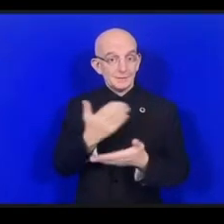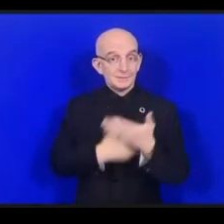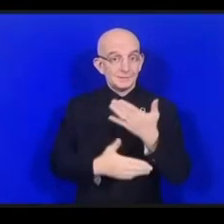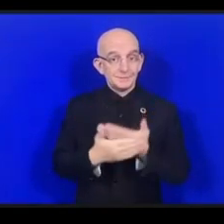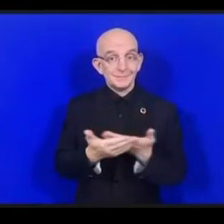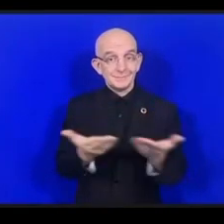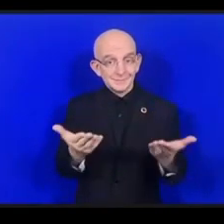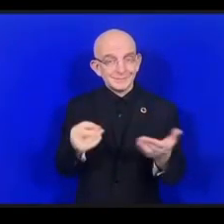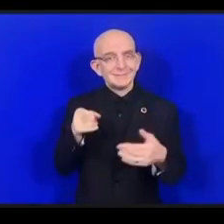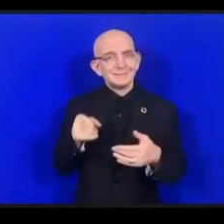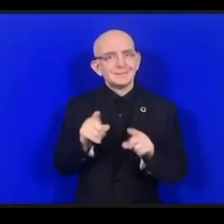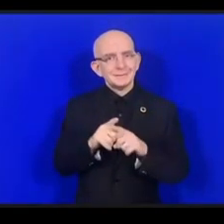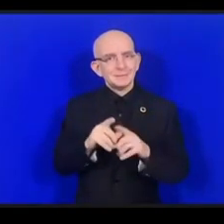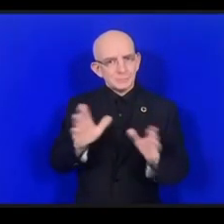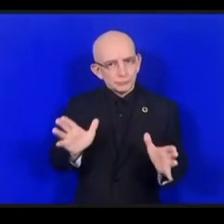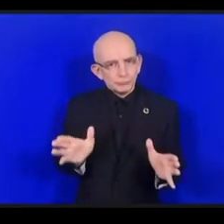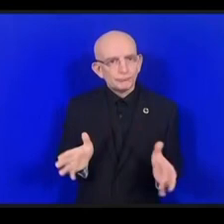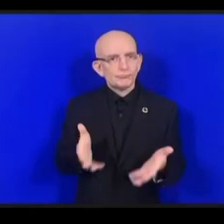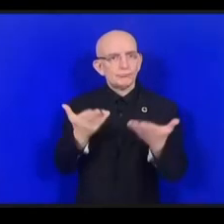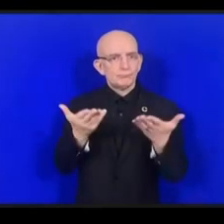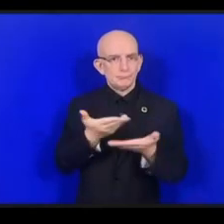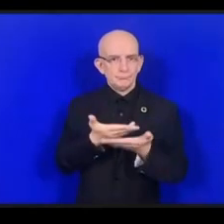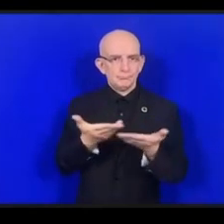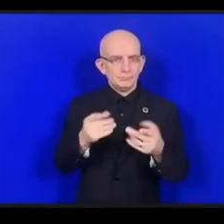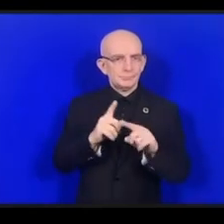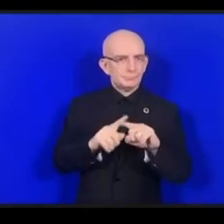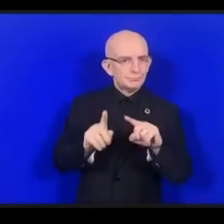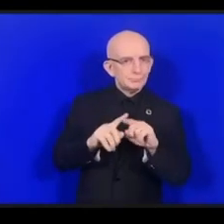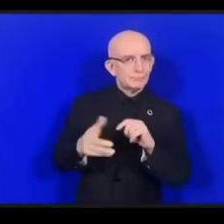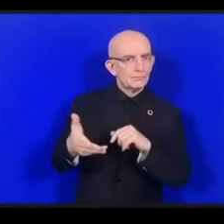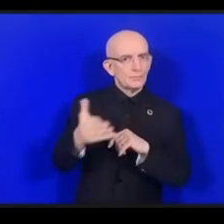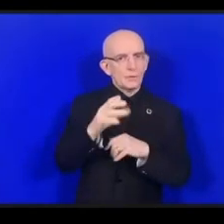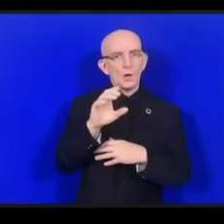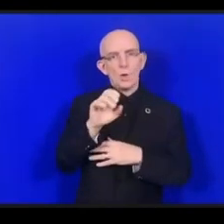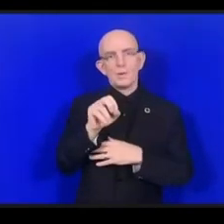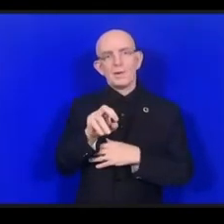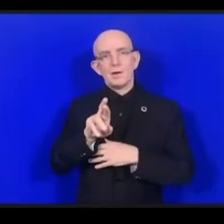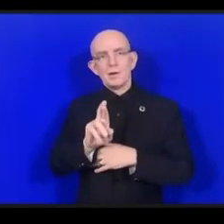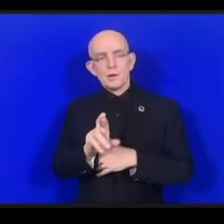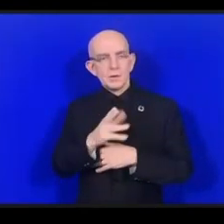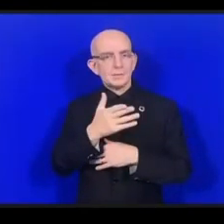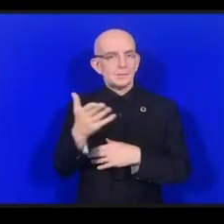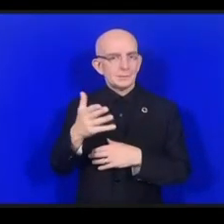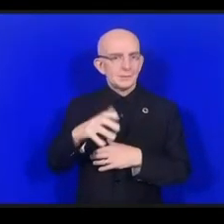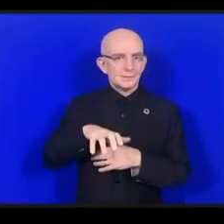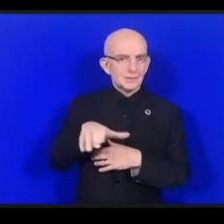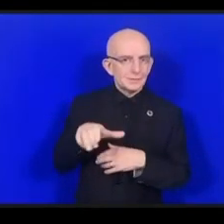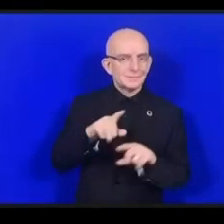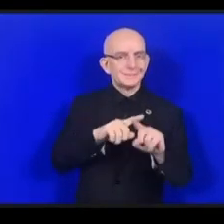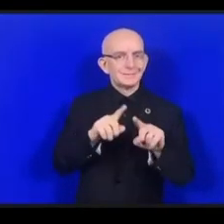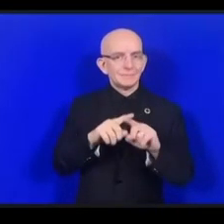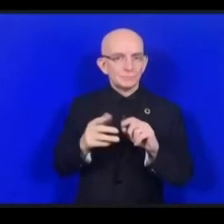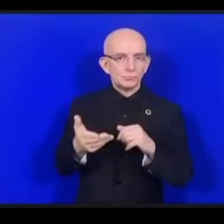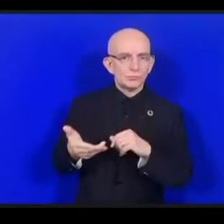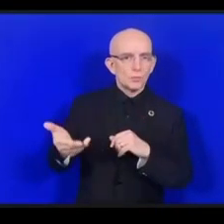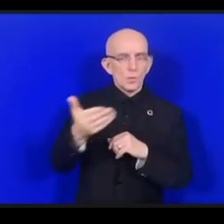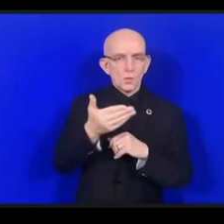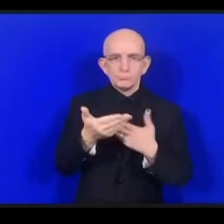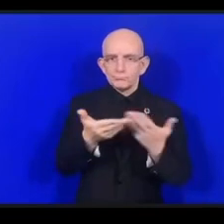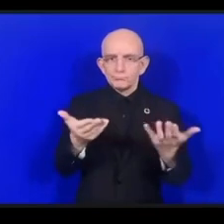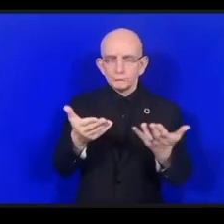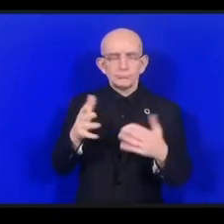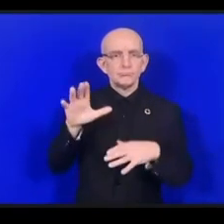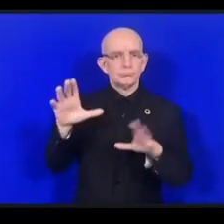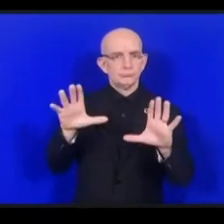的层面还有机构的层面要打造可持续的这样的 OER 的标准。我们是希望能够